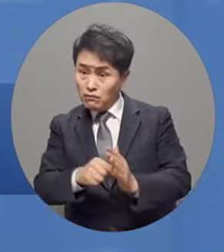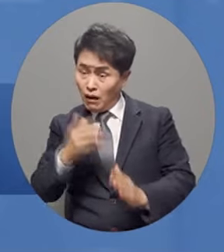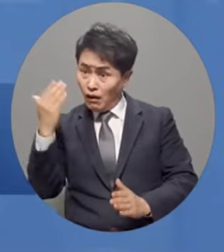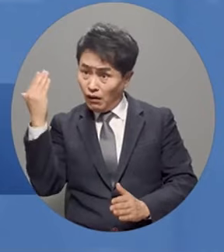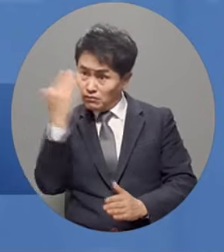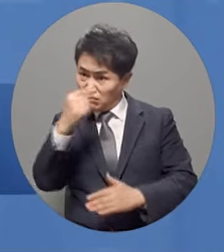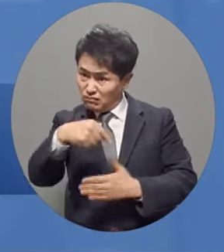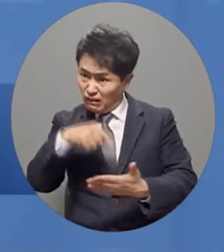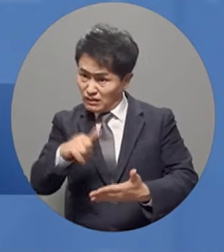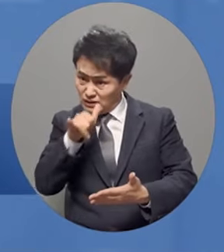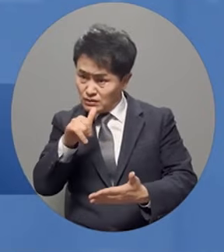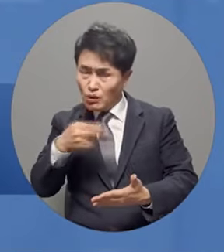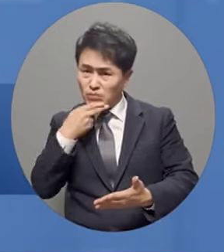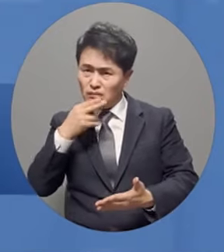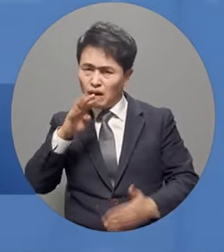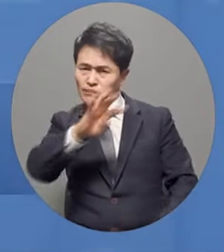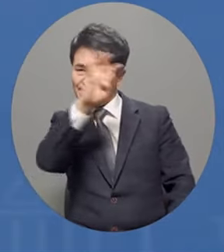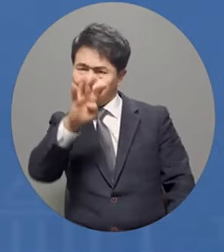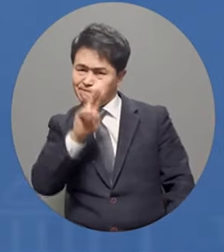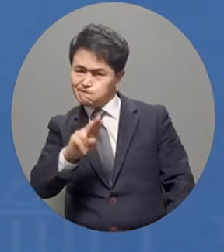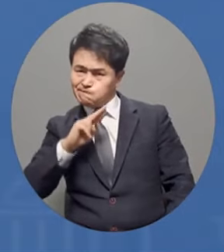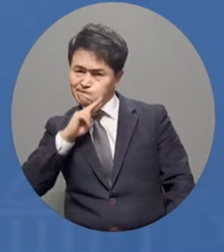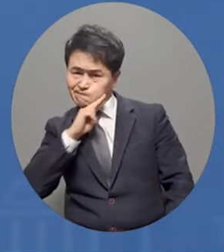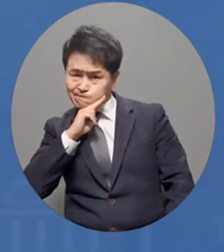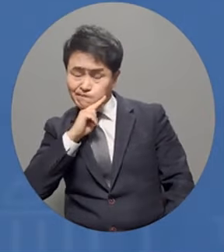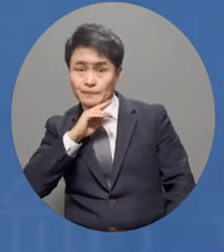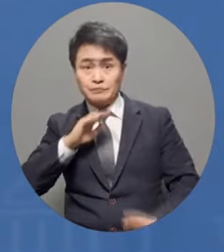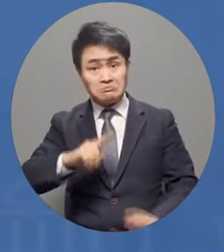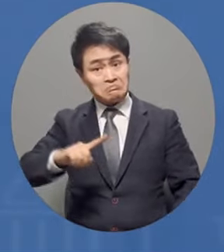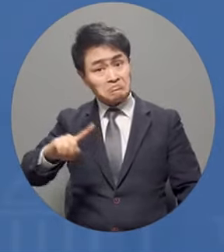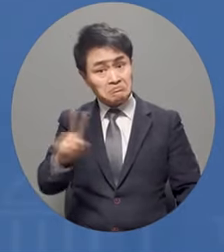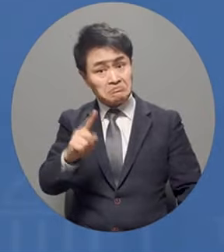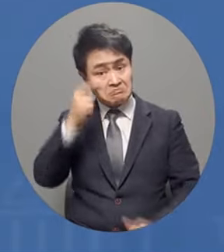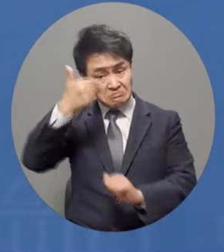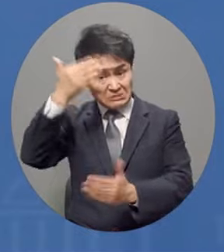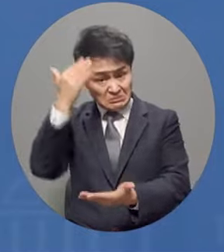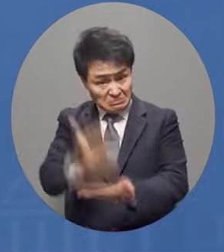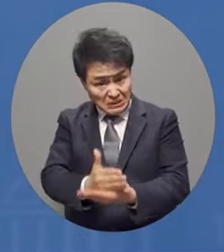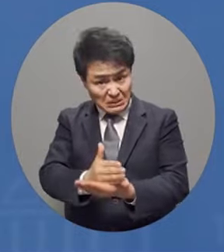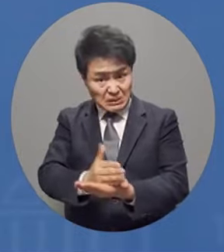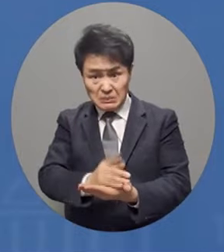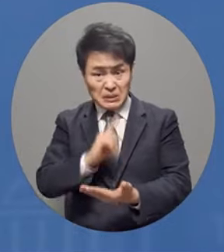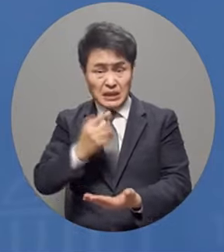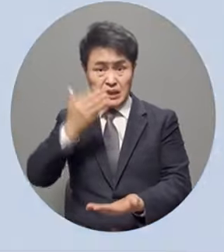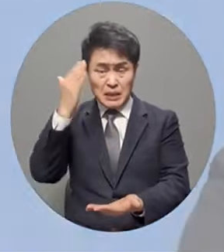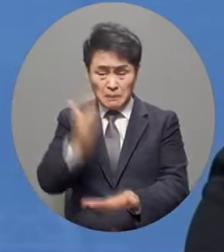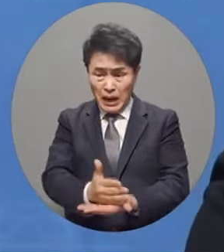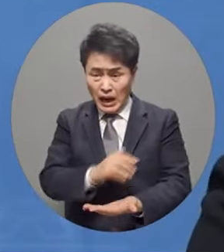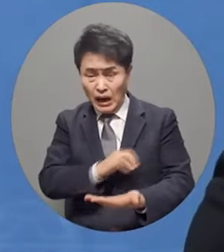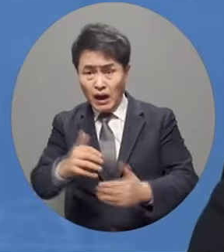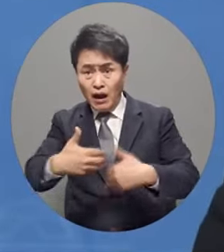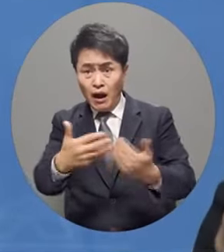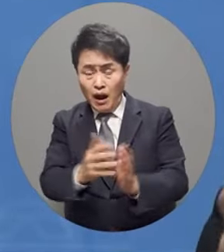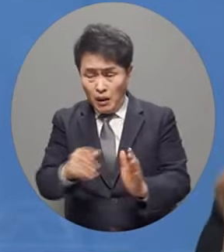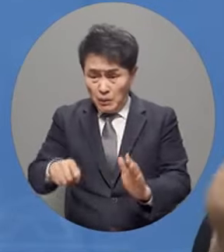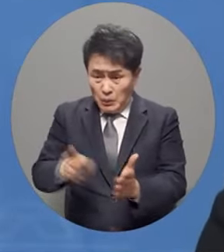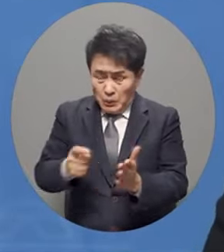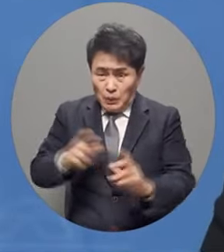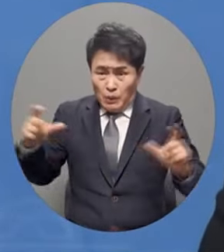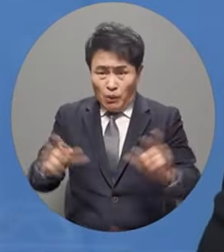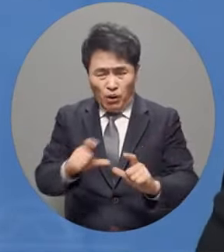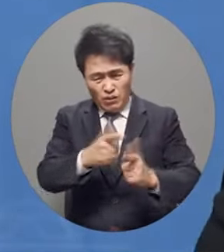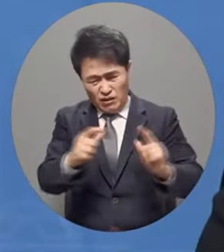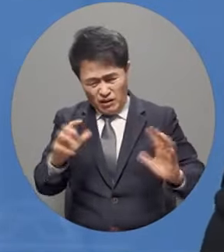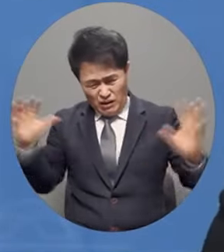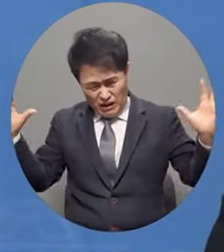대해서는 의구심을 가질 수밖에 없습니다. 아무것도 묻지도 따지지도 않은 졸속 합당. 온갖 세력이